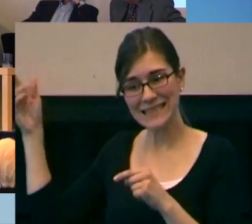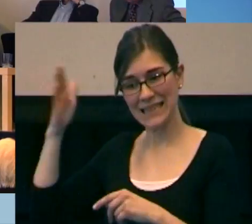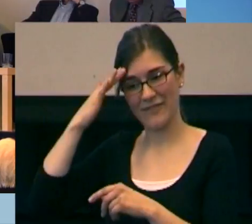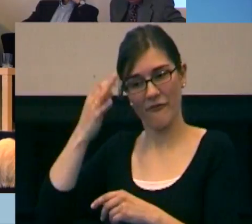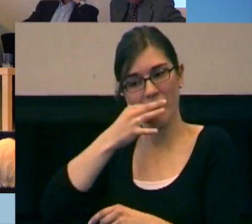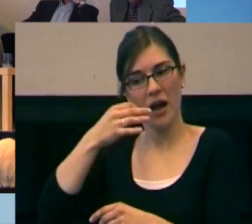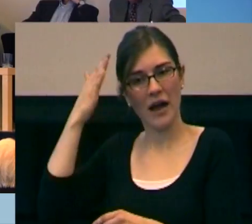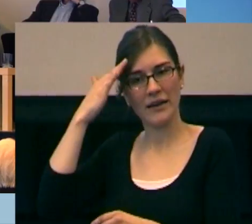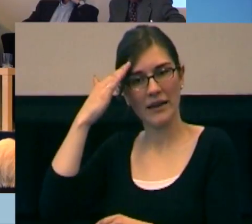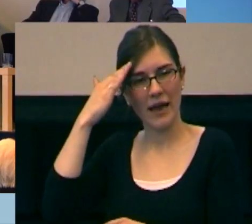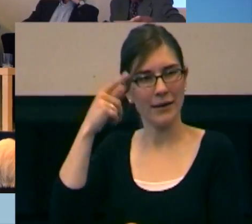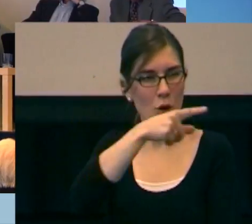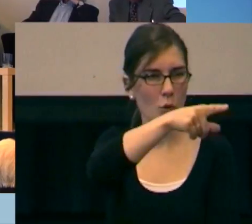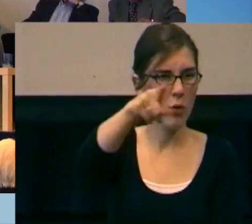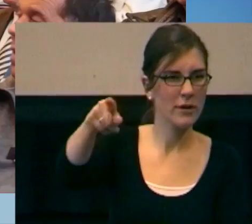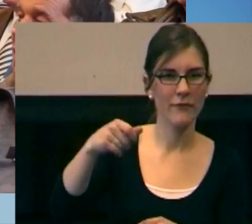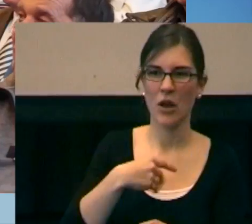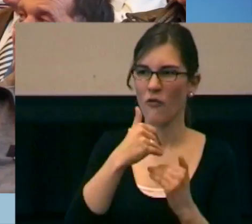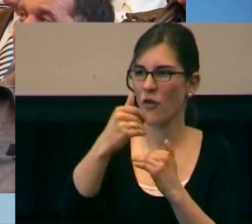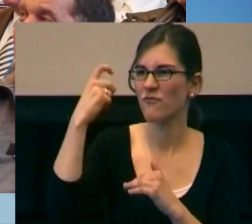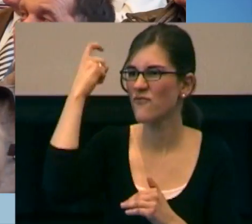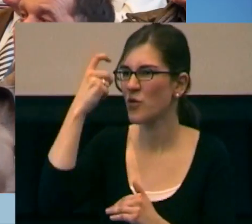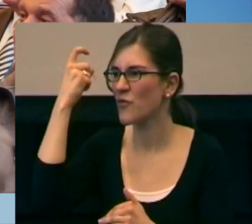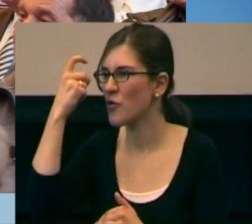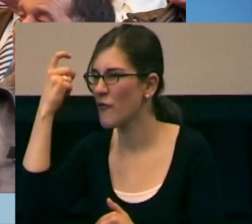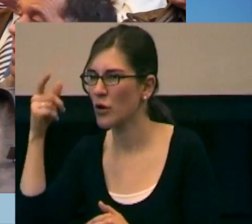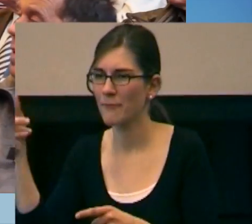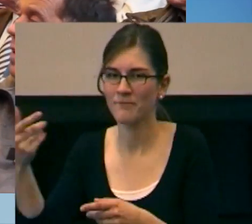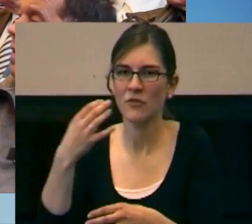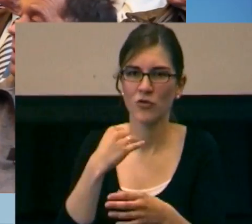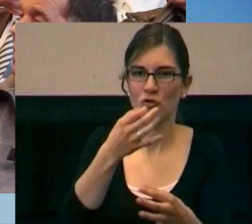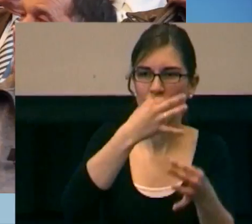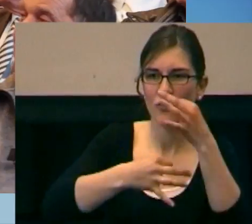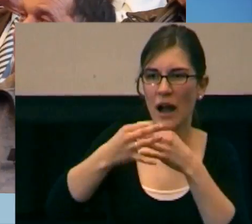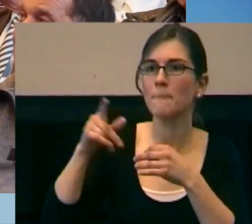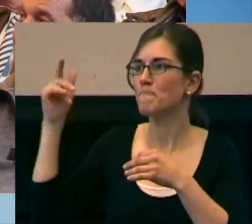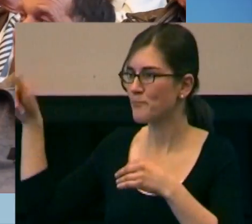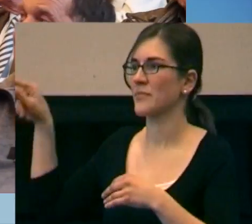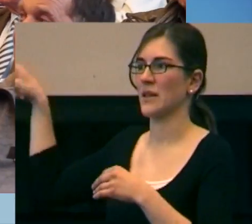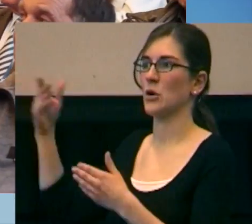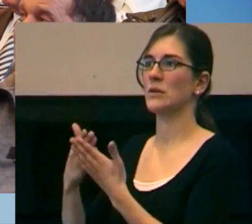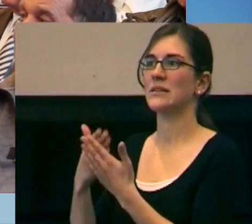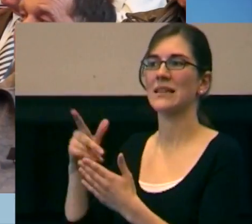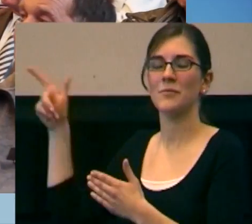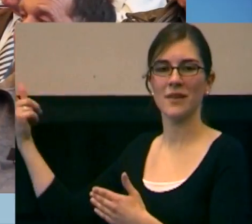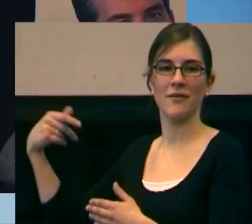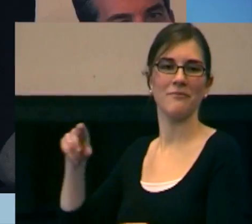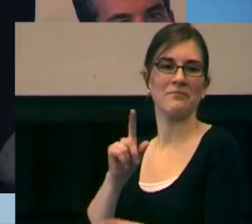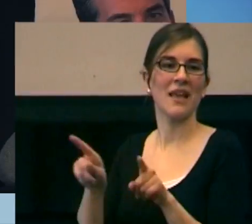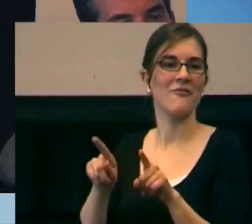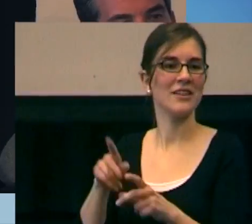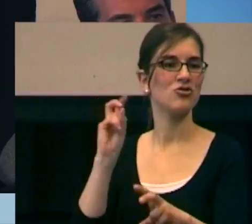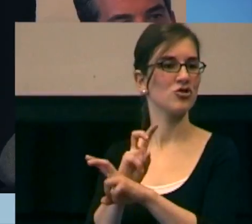die auch unten von den Herren im Publikum sichergestellt werden und ich möchte Sie bitten, stellvertretend für das Publikum dann